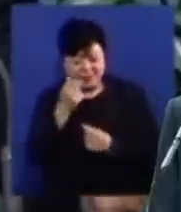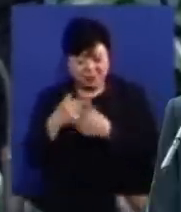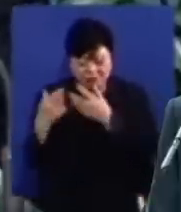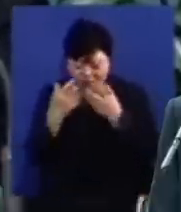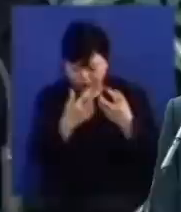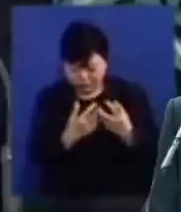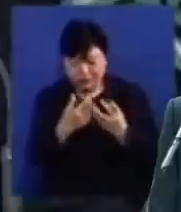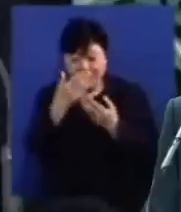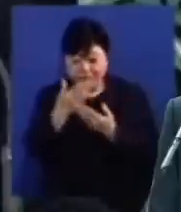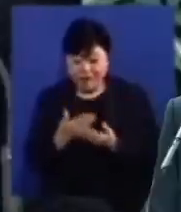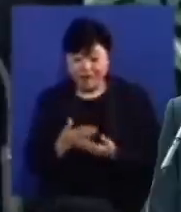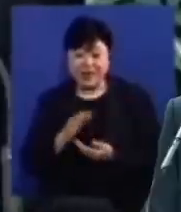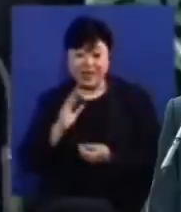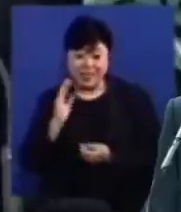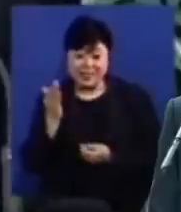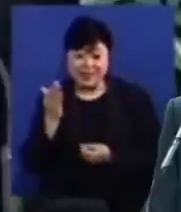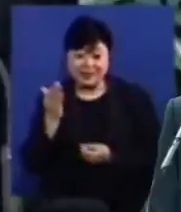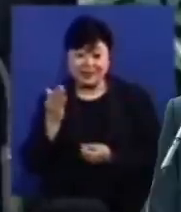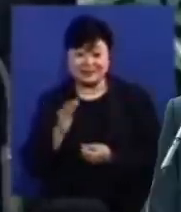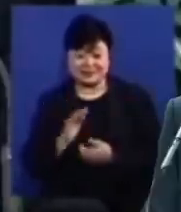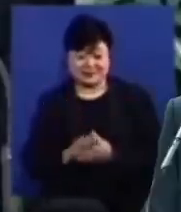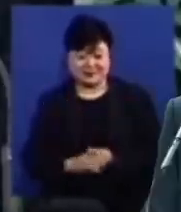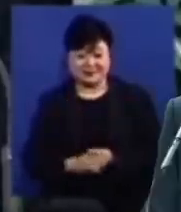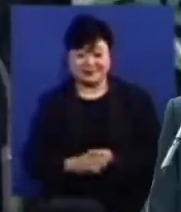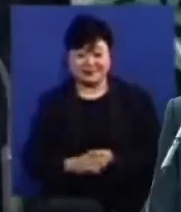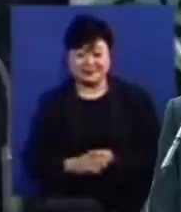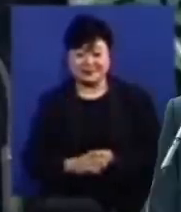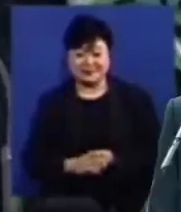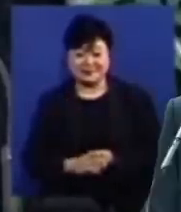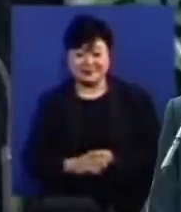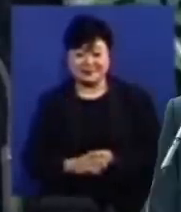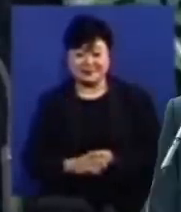얻되 풍성하게 얻는 인생을 살게 되는 것입니다.